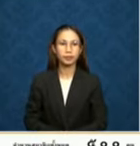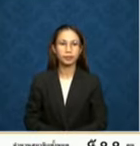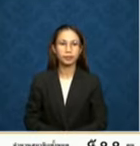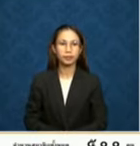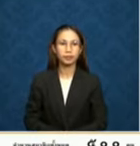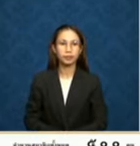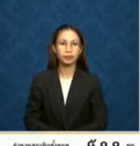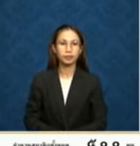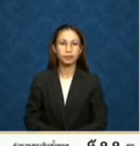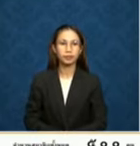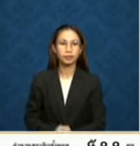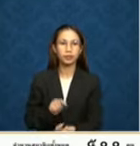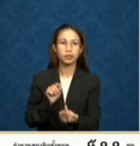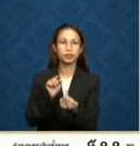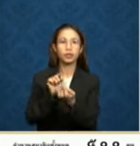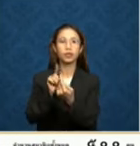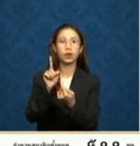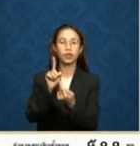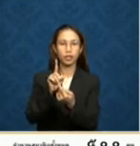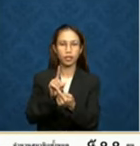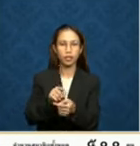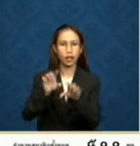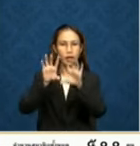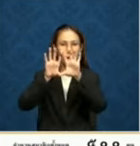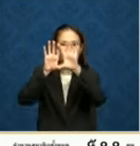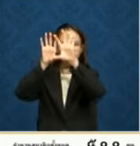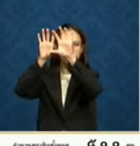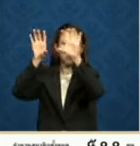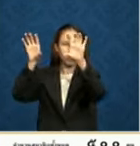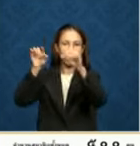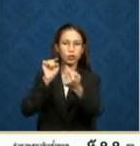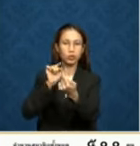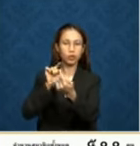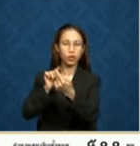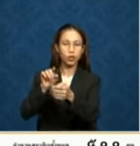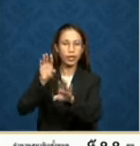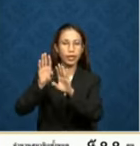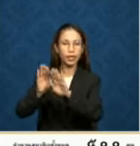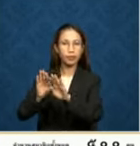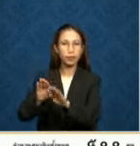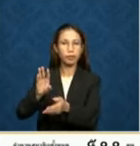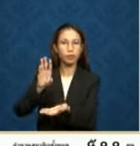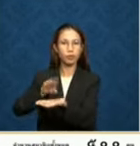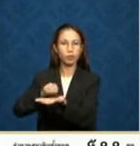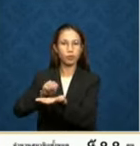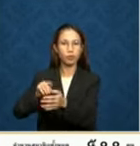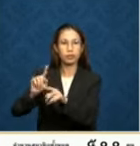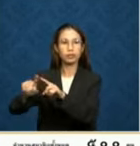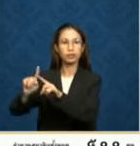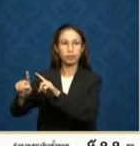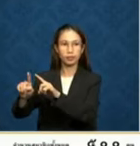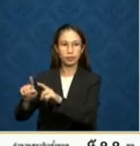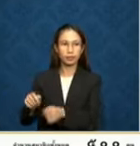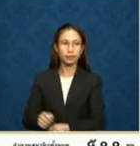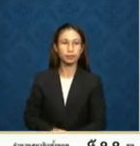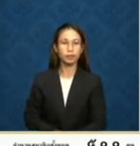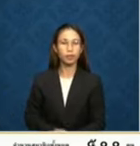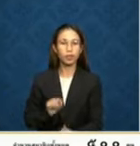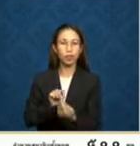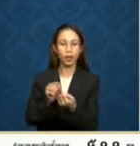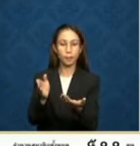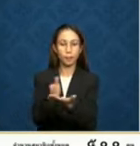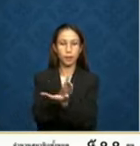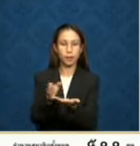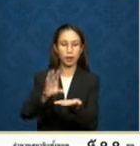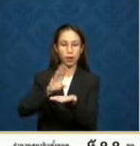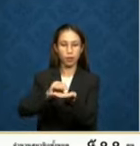คือ Data Classification แล้วกการวางมาตรฐานของ Public CloudData Classification คือการจำแ่ประเภท